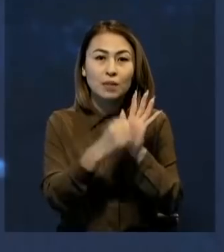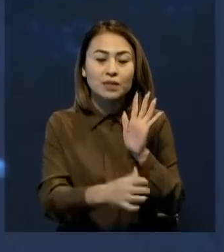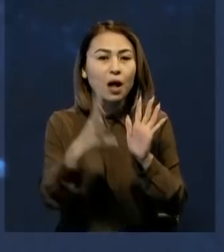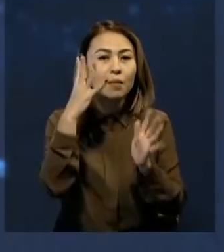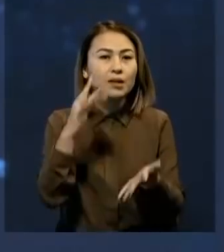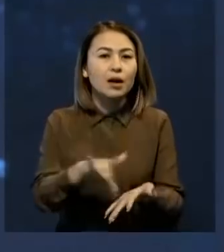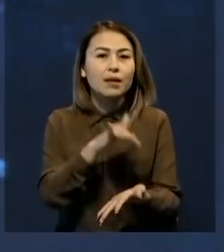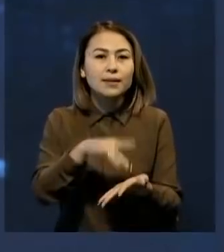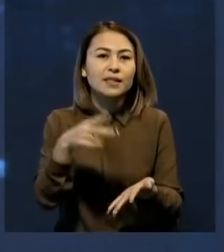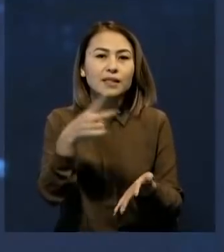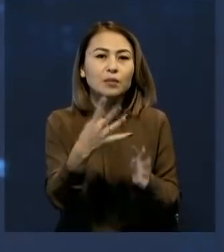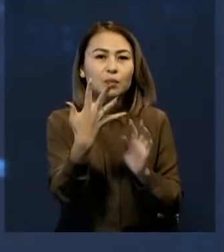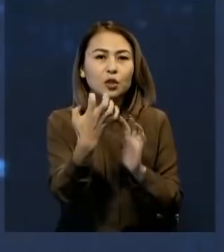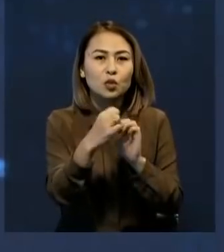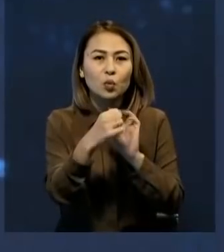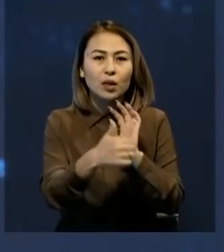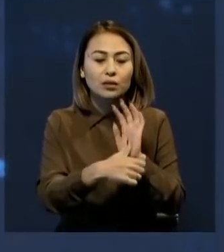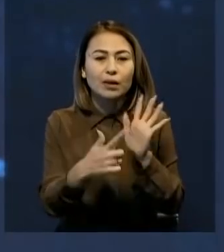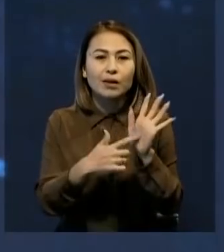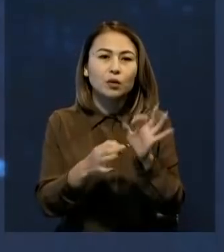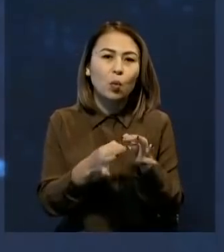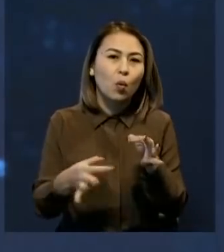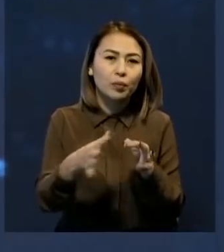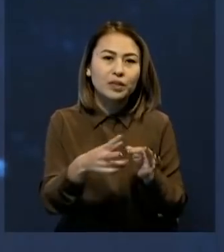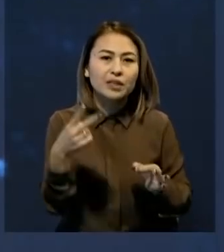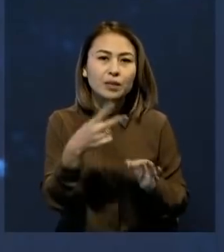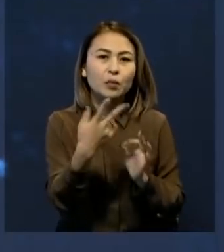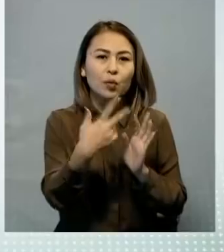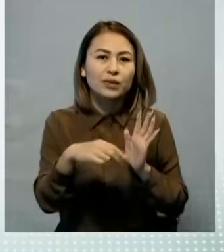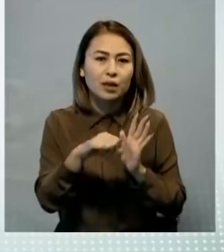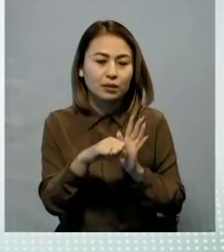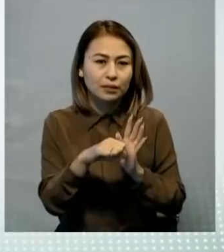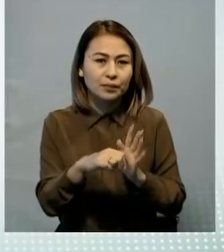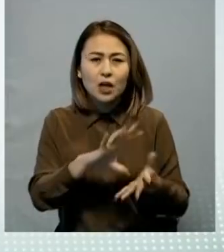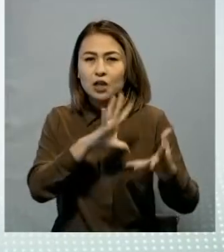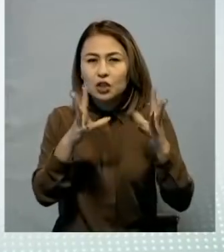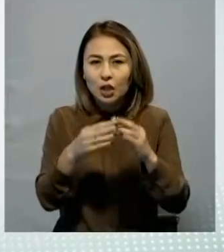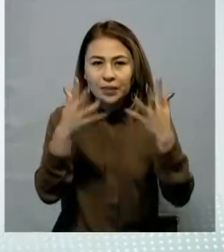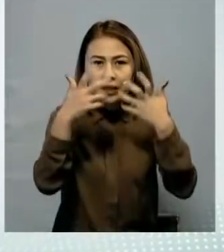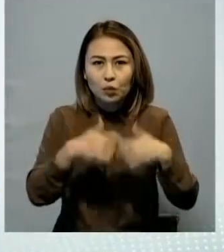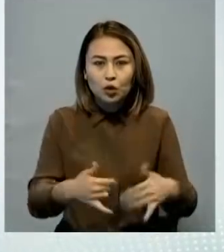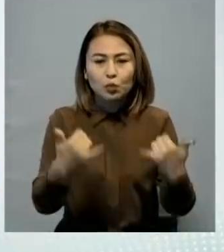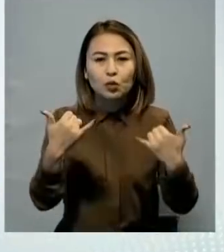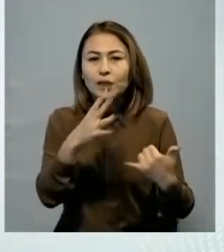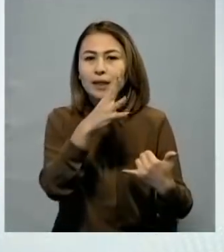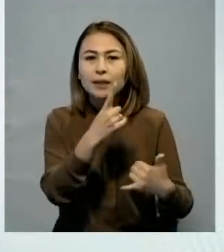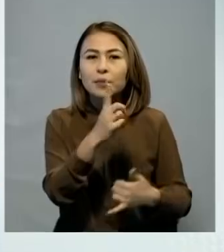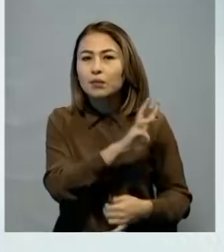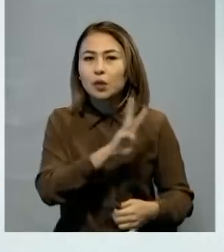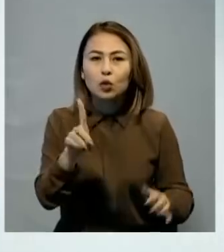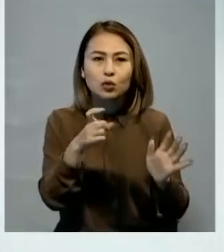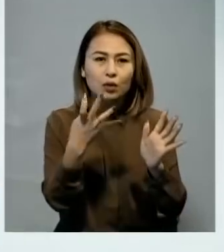3460, Алматы қаласы 2516, Қарағанды облысы 2036 дерек. Жалпы ел бойынша бүгінгі таңда